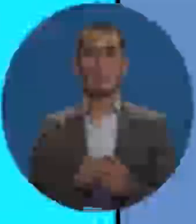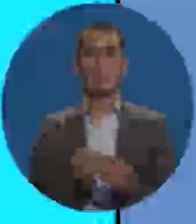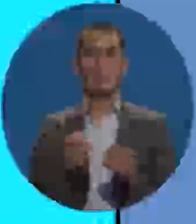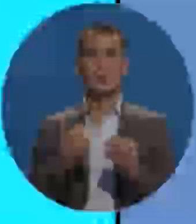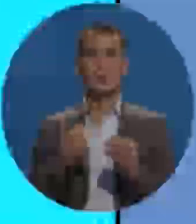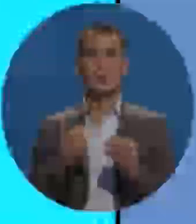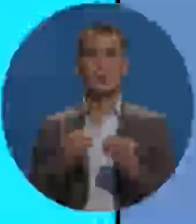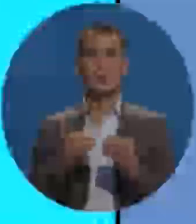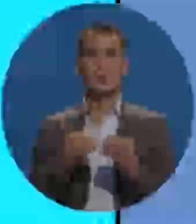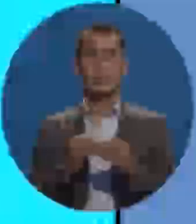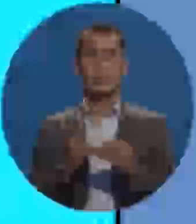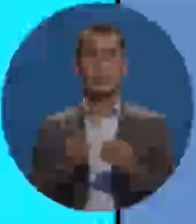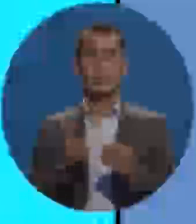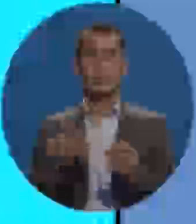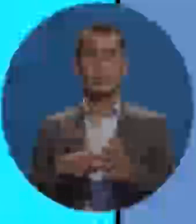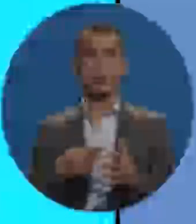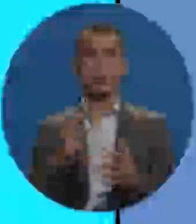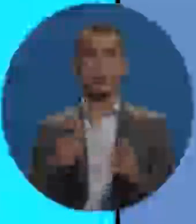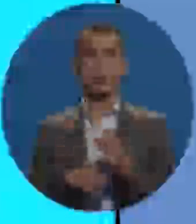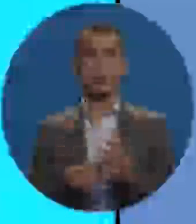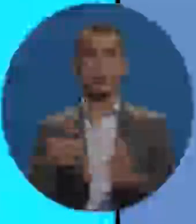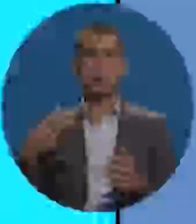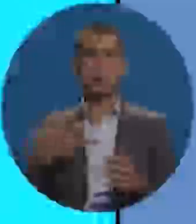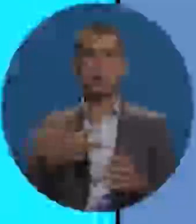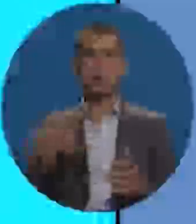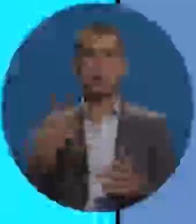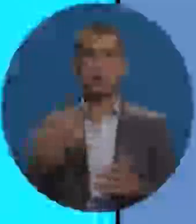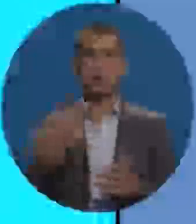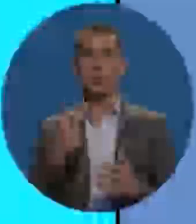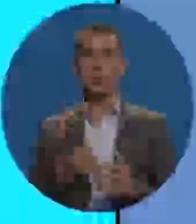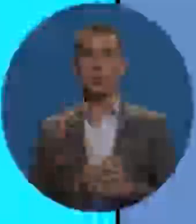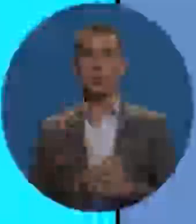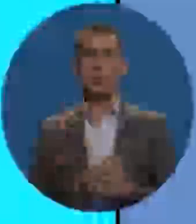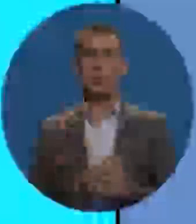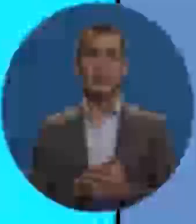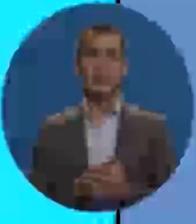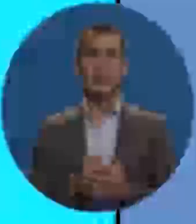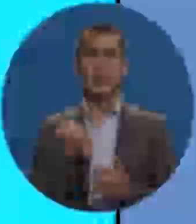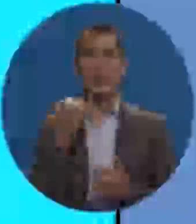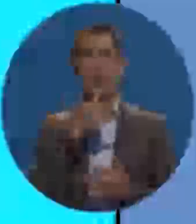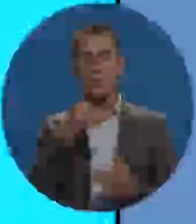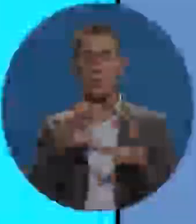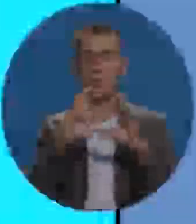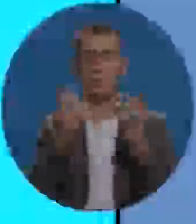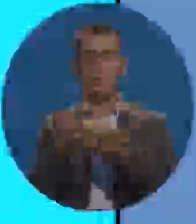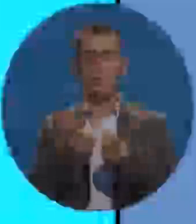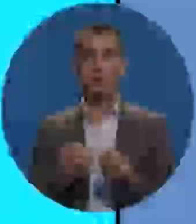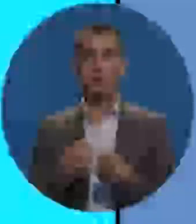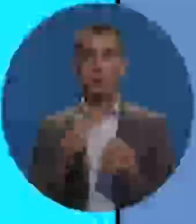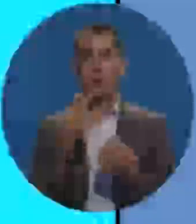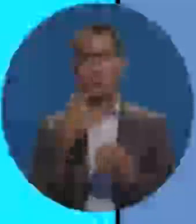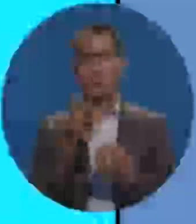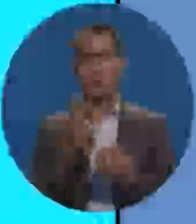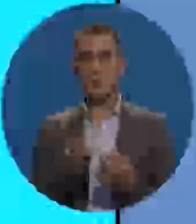12-ні 6-ға бөлсек 2, демек, қауын асқабаққа қарағанда 2 есе жеңіл